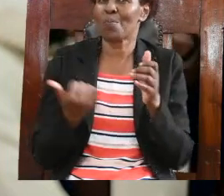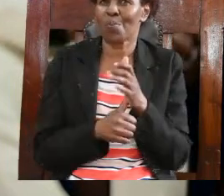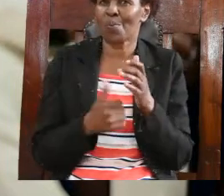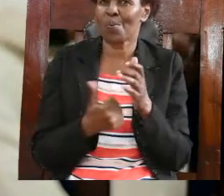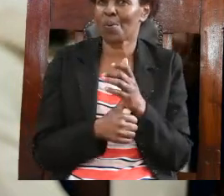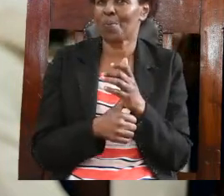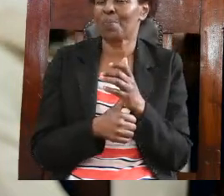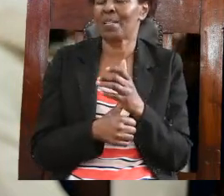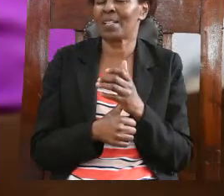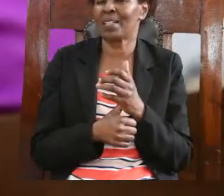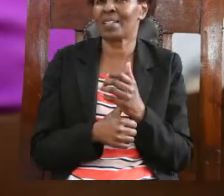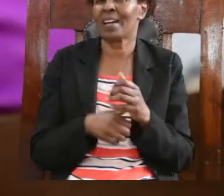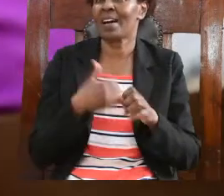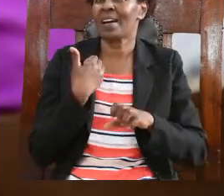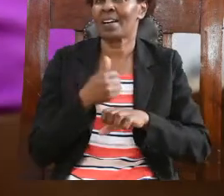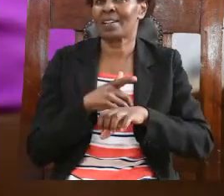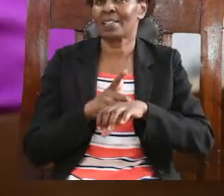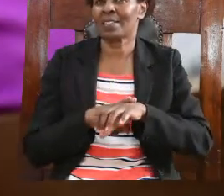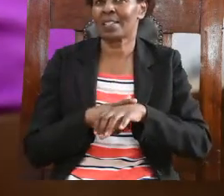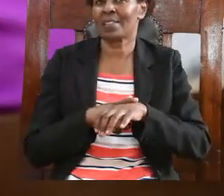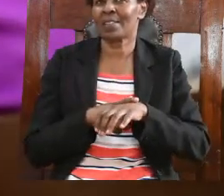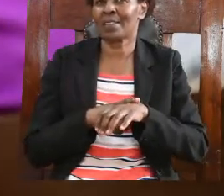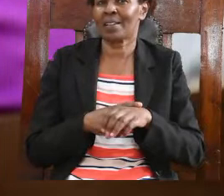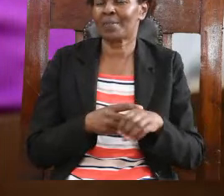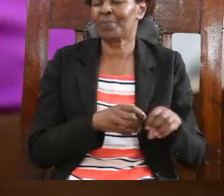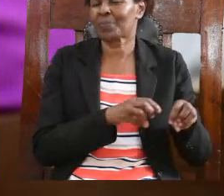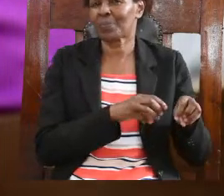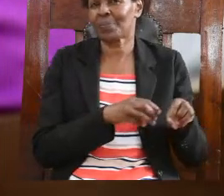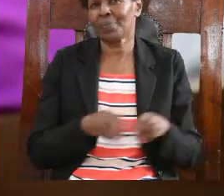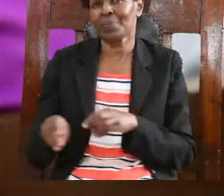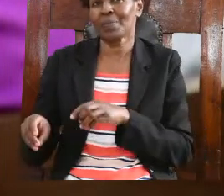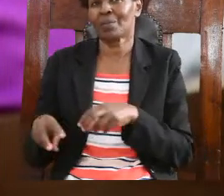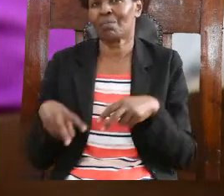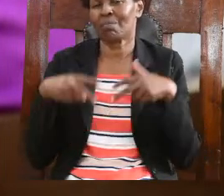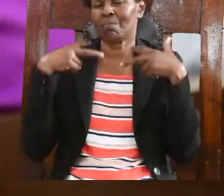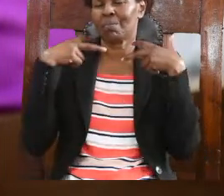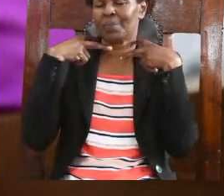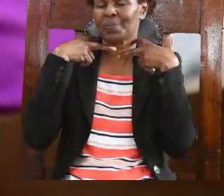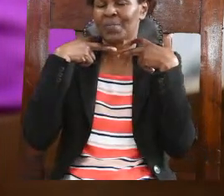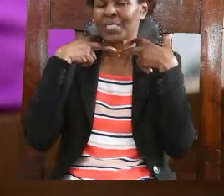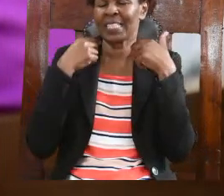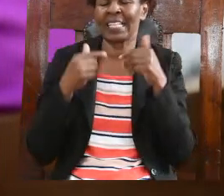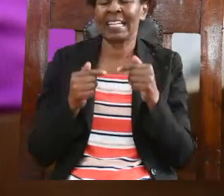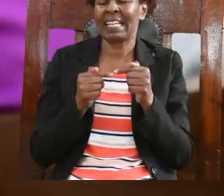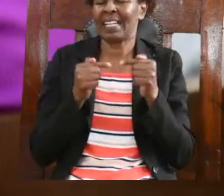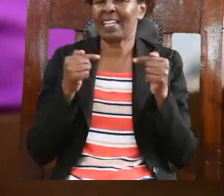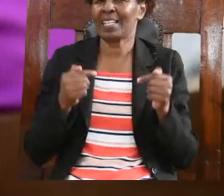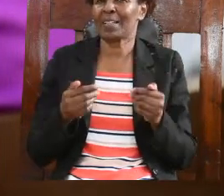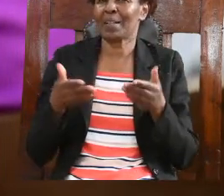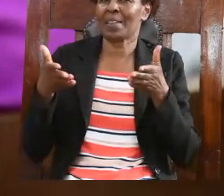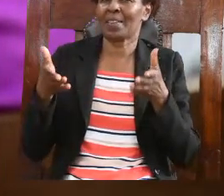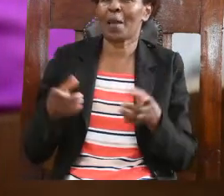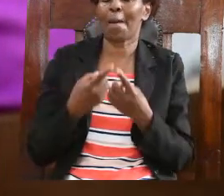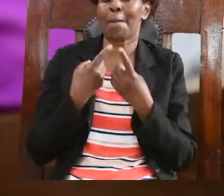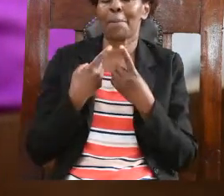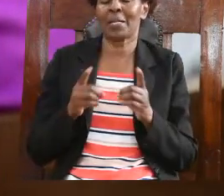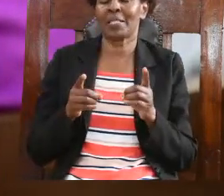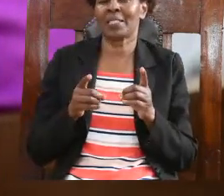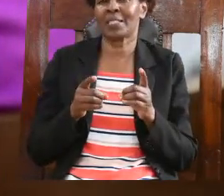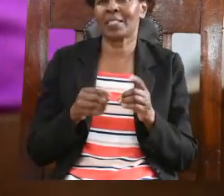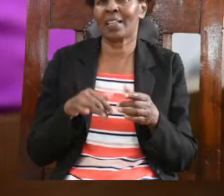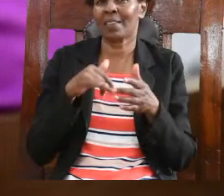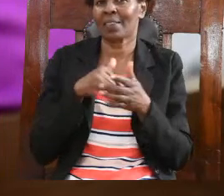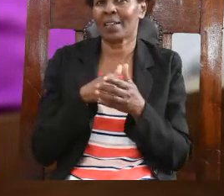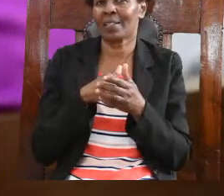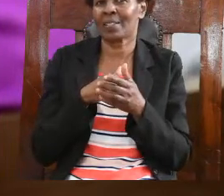hazikuwa rahisi. Saa zingine wamepelekwa uhamishoni na maadui zao, lakini katika hali zile imani